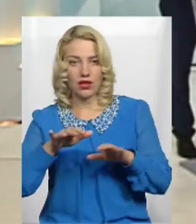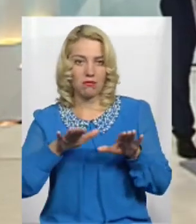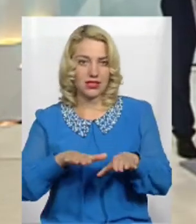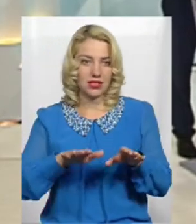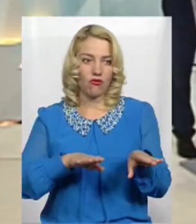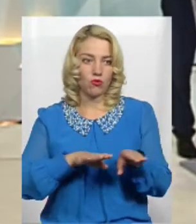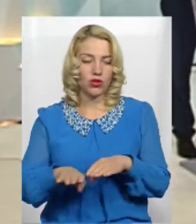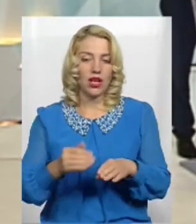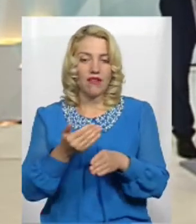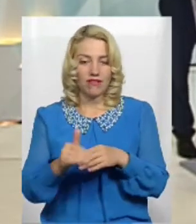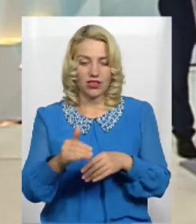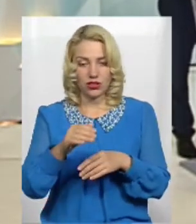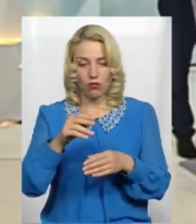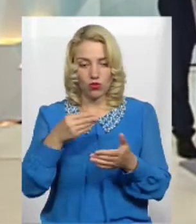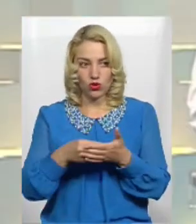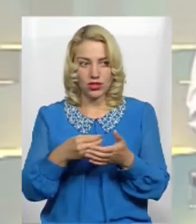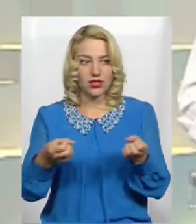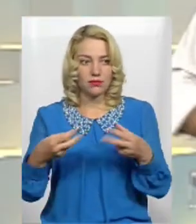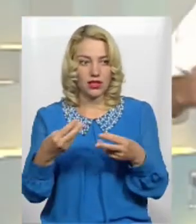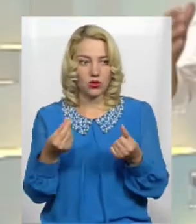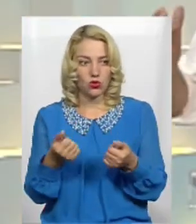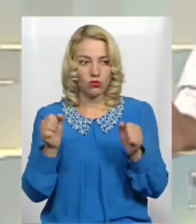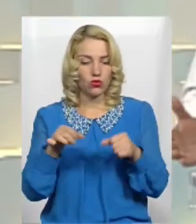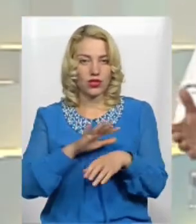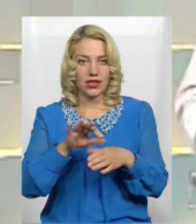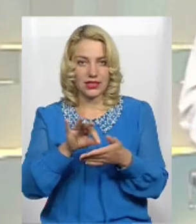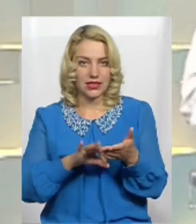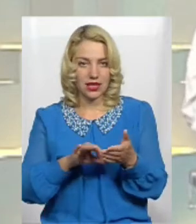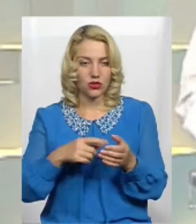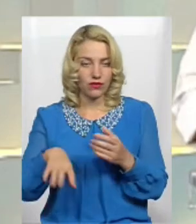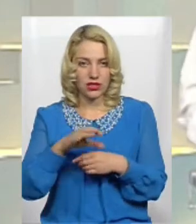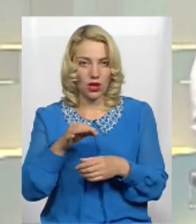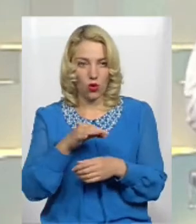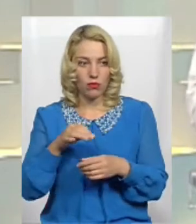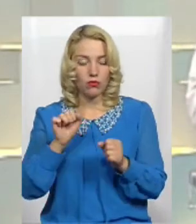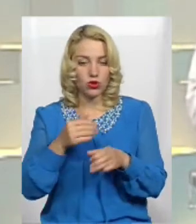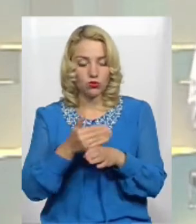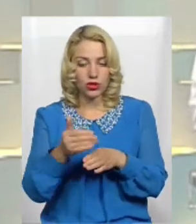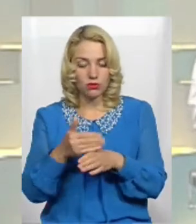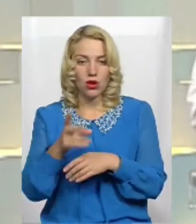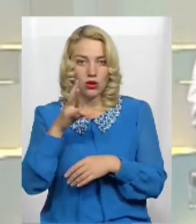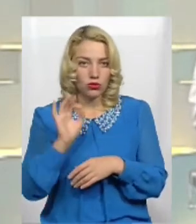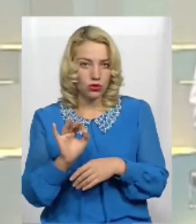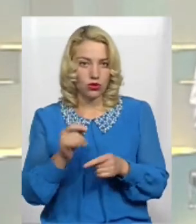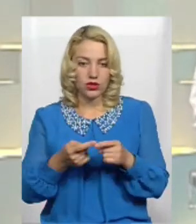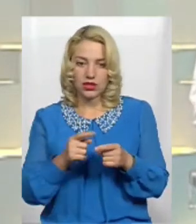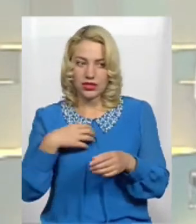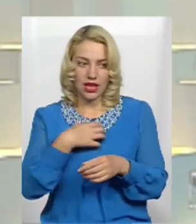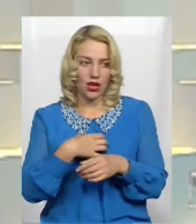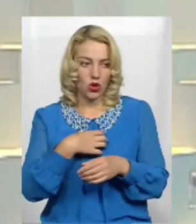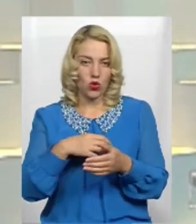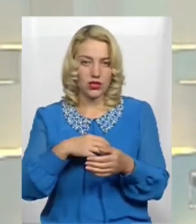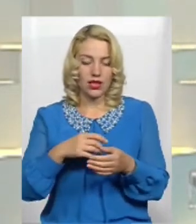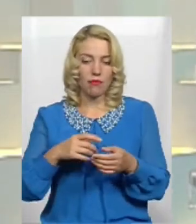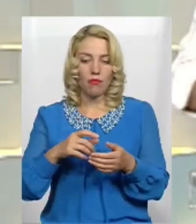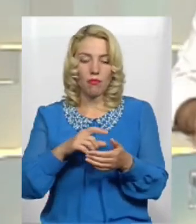рівні. Виділити, значить, в бюджеті спеціально під це кошти, можливо, не зразу у всіх областях, нехай почергово, але це дуже серйозна проблема. Від